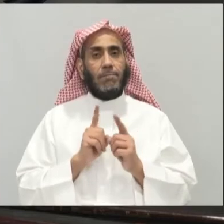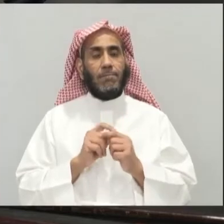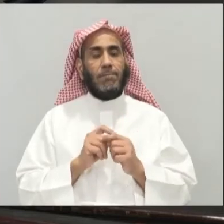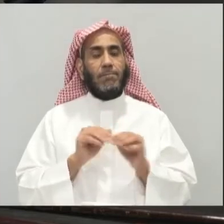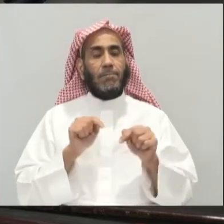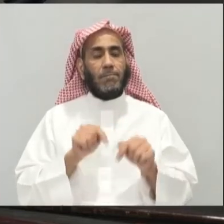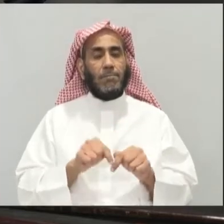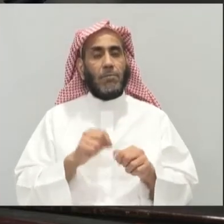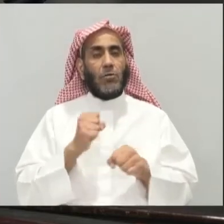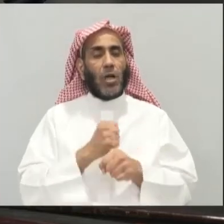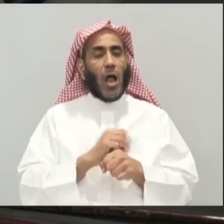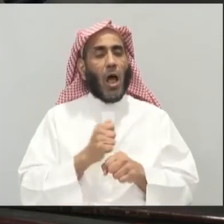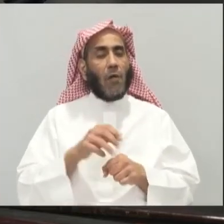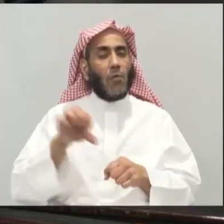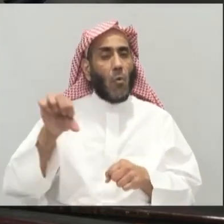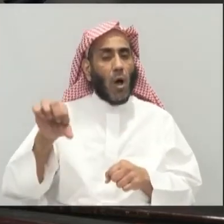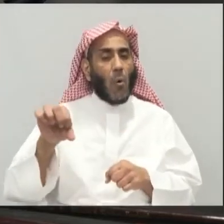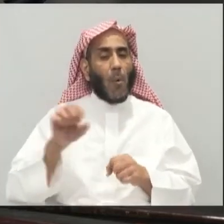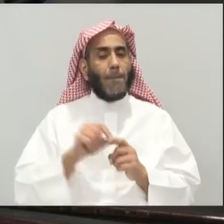حاليا نشتغل على حرف الواو